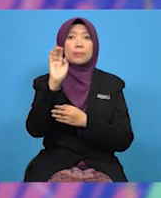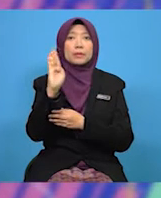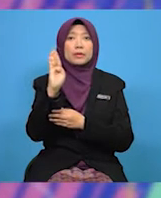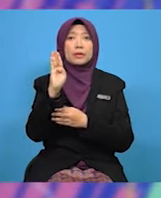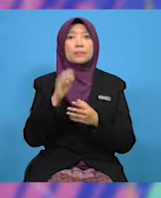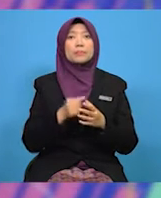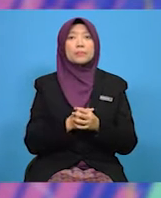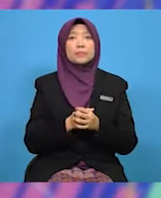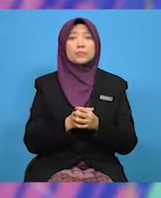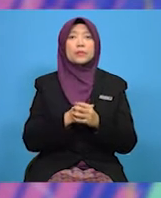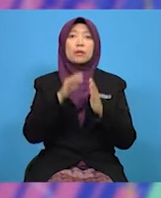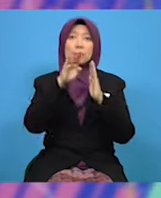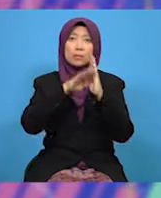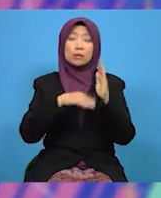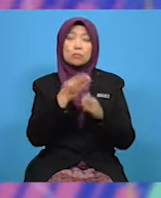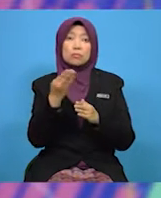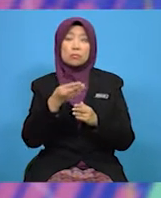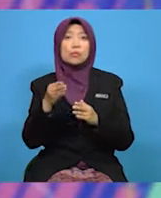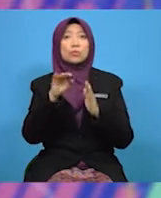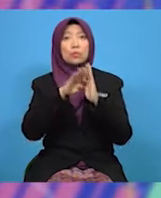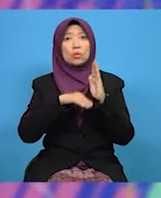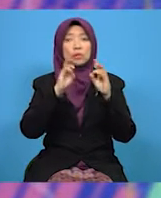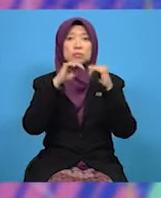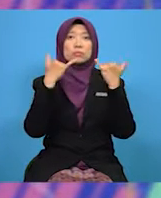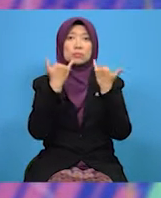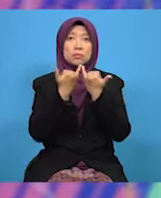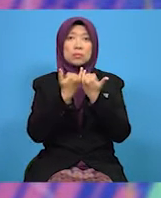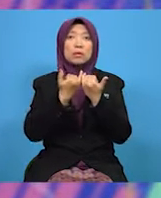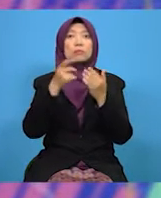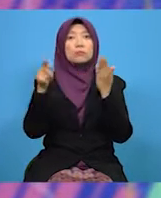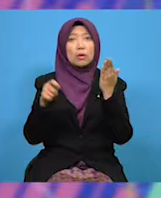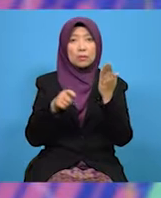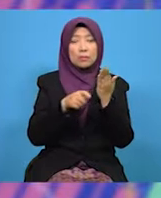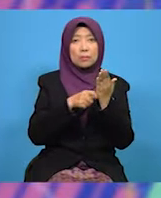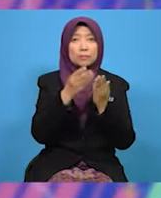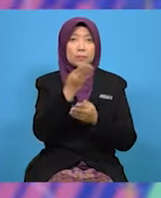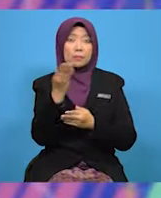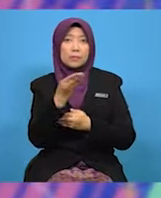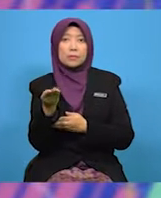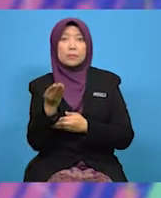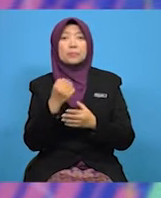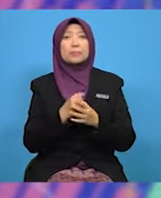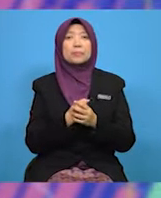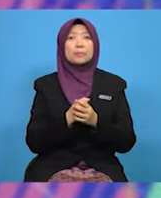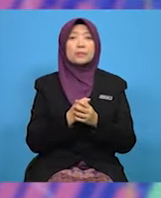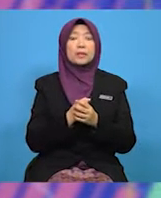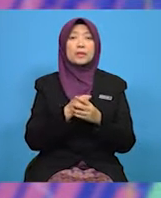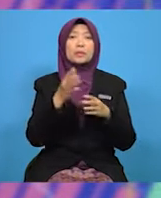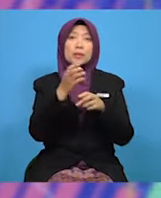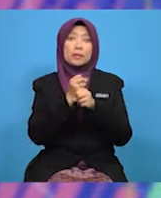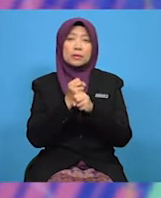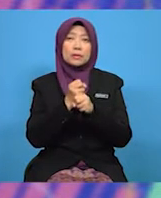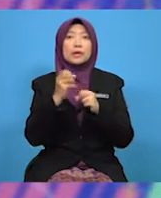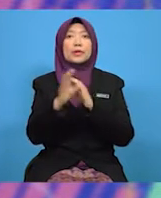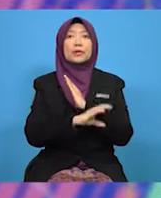Infanteri berkurangan dan firma cenderung menambahkan output menyebabkan pendapatan